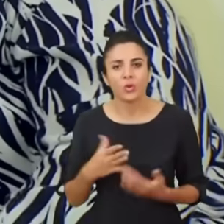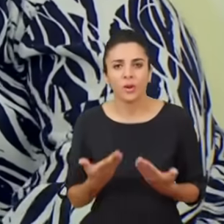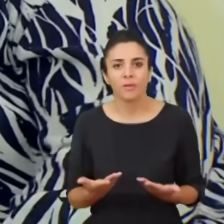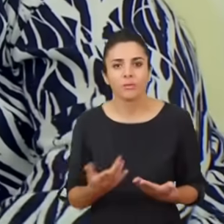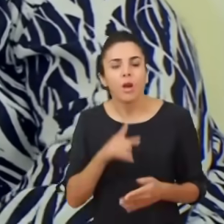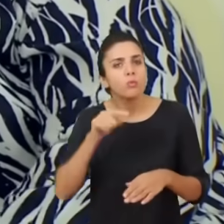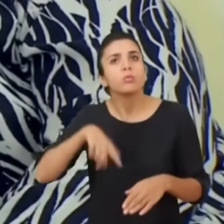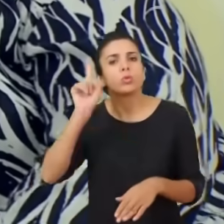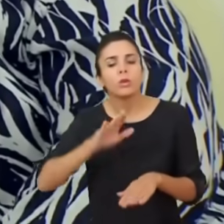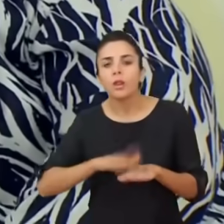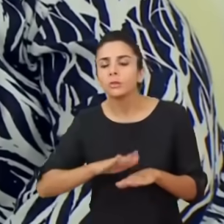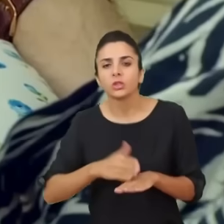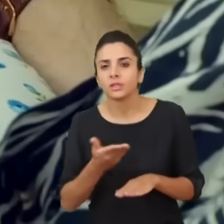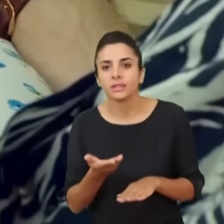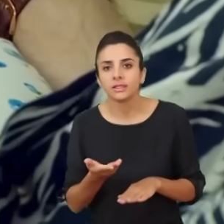Ne yapacaksın bugün?